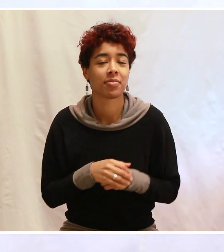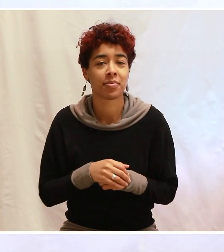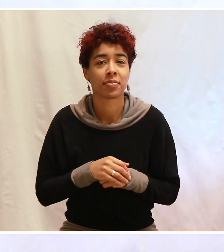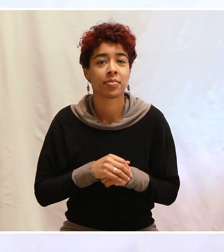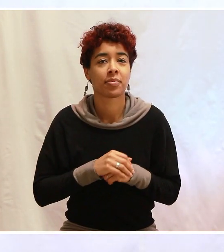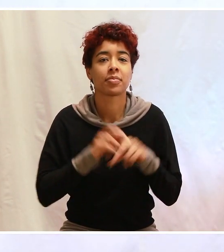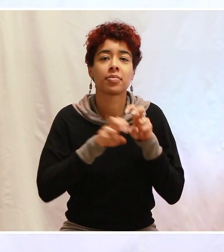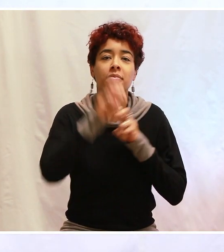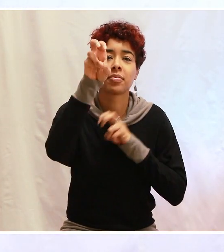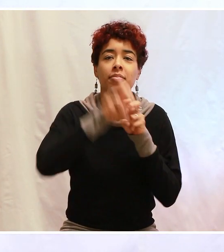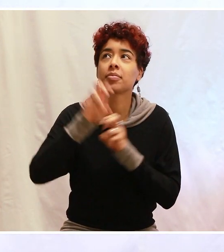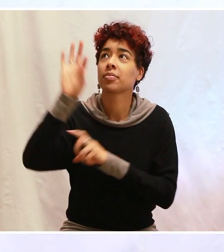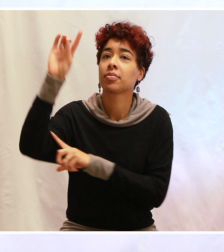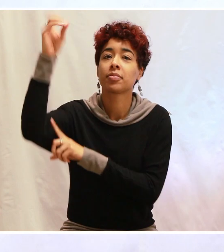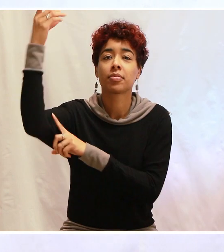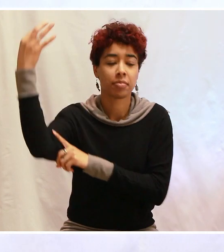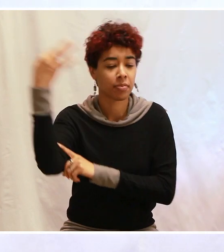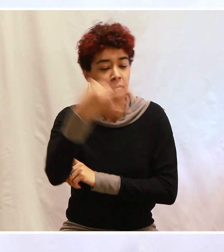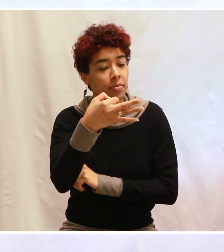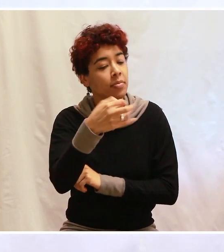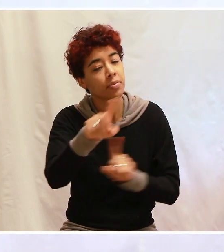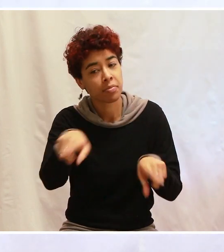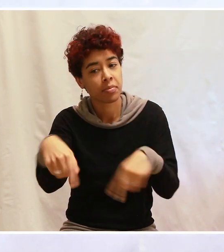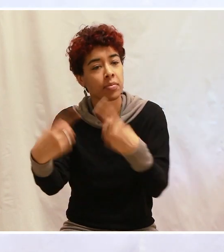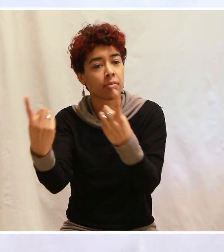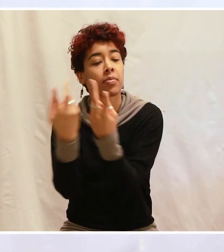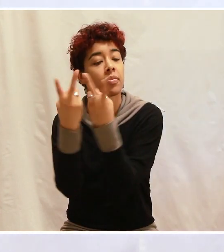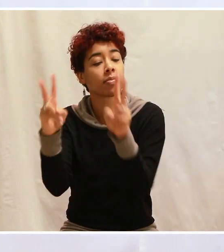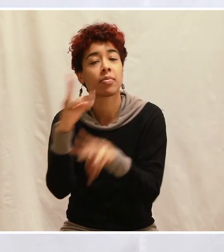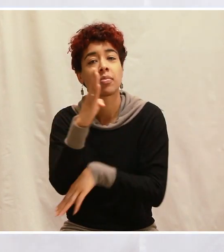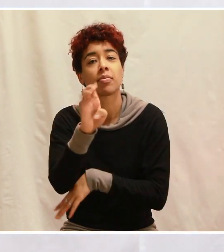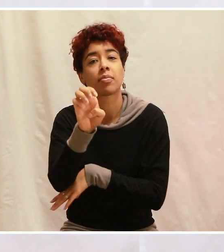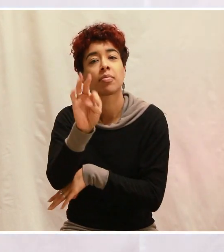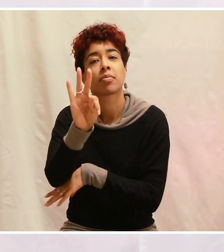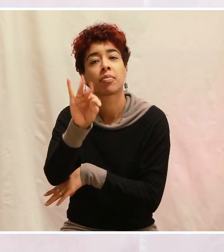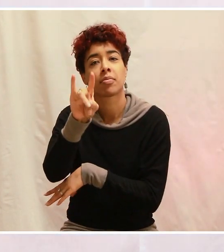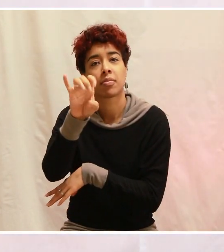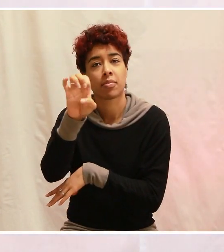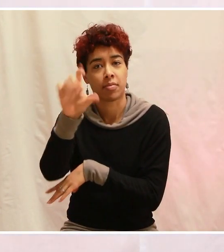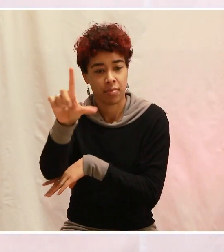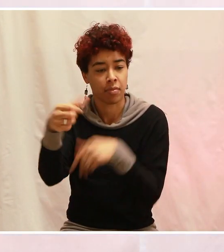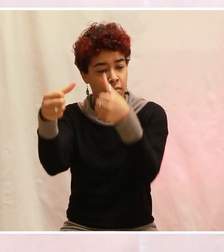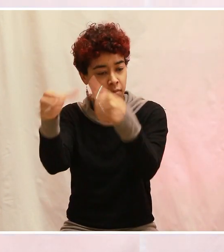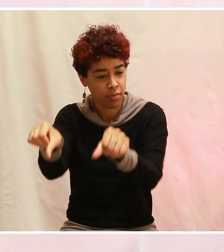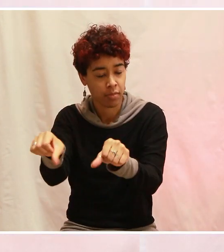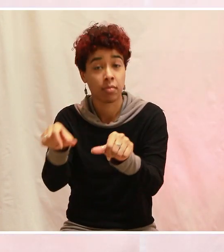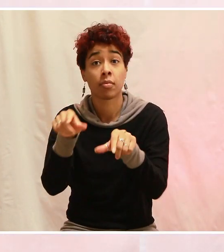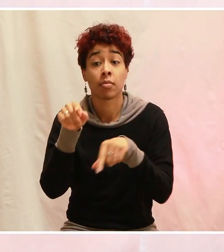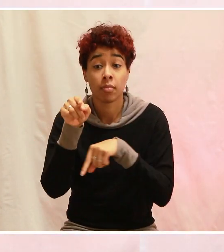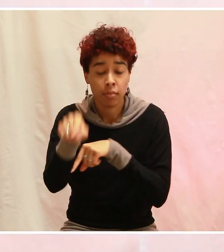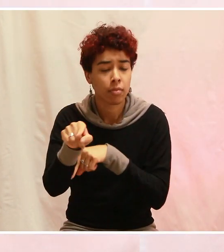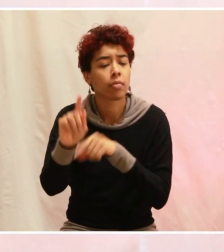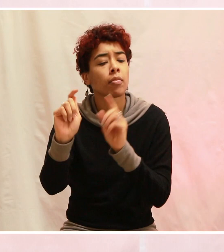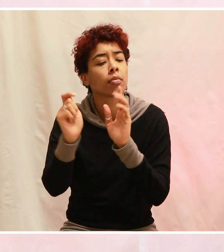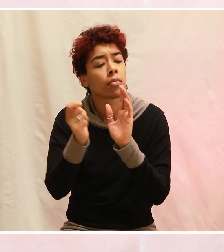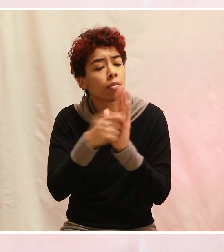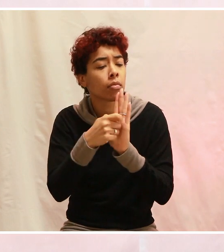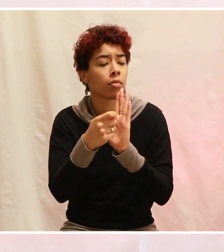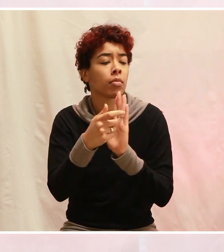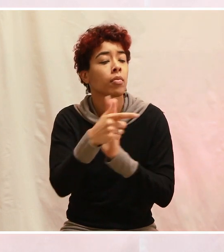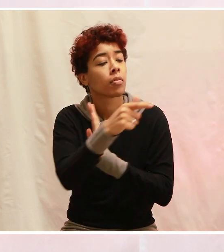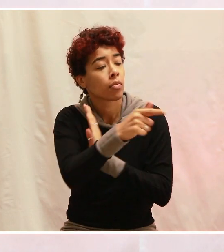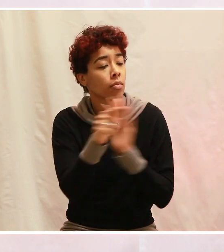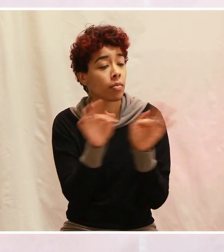Jacob, « Lève-toi, monte à Béthel et demeure-y. Là, tu dresseras un autel au Dieu qui t'apparut lorsque tu